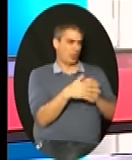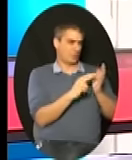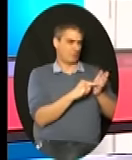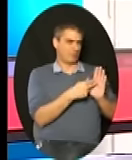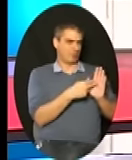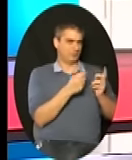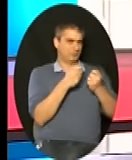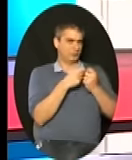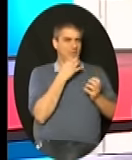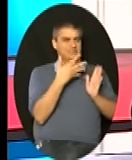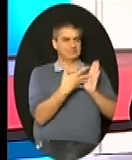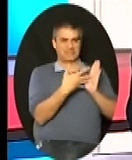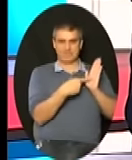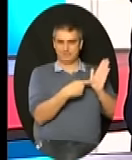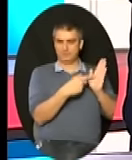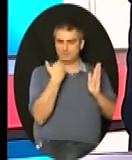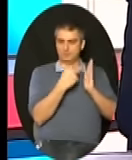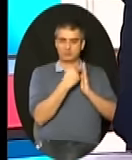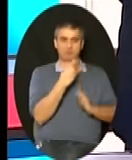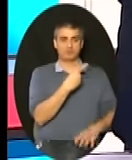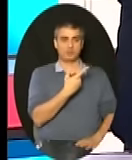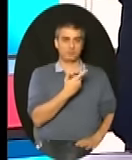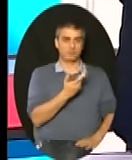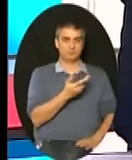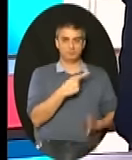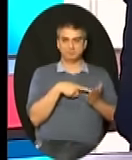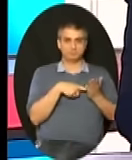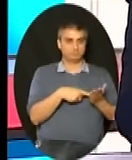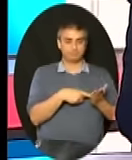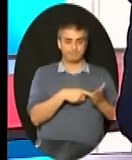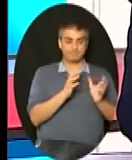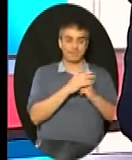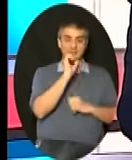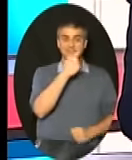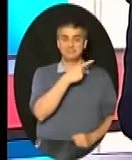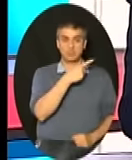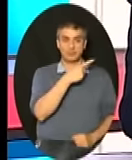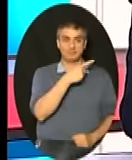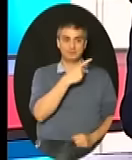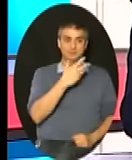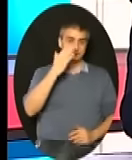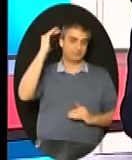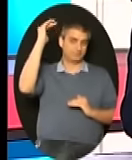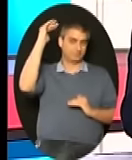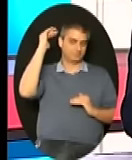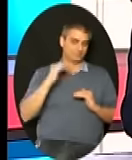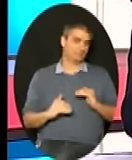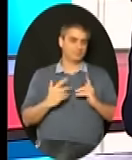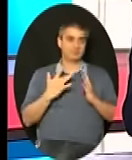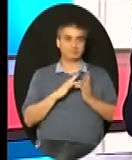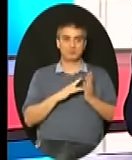פוליטית, נוגעת לסקרים שהתפרסמו במהלך סוף השבוע, ומלמדים על כך שהמחנה הציוני יורד במספר